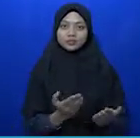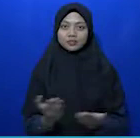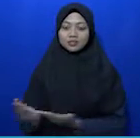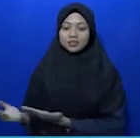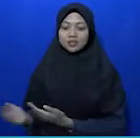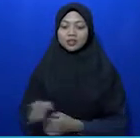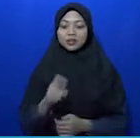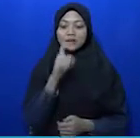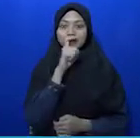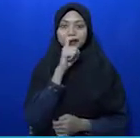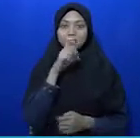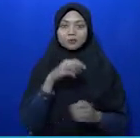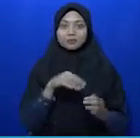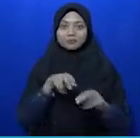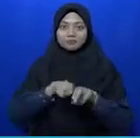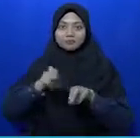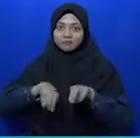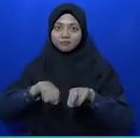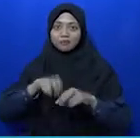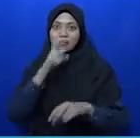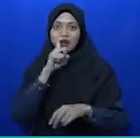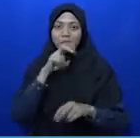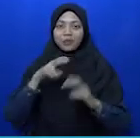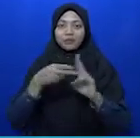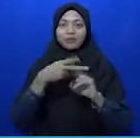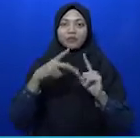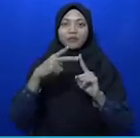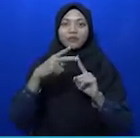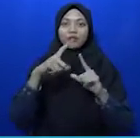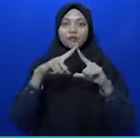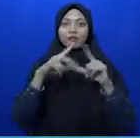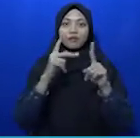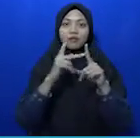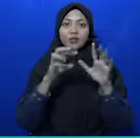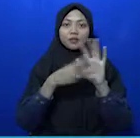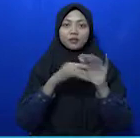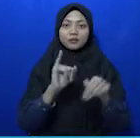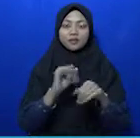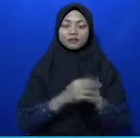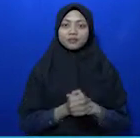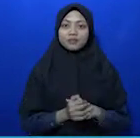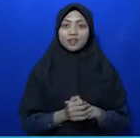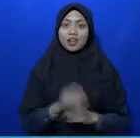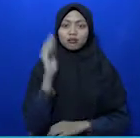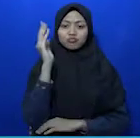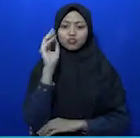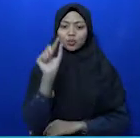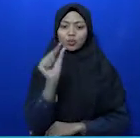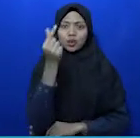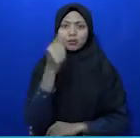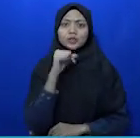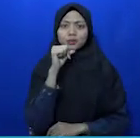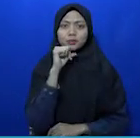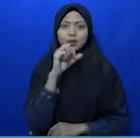sebelahnya Pak Fahmi. Ya, kami. Yang ketiga, narasumber utama kita dari